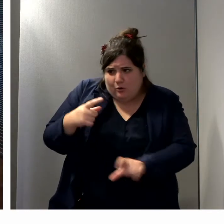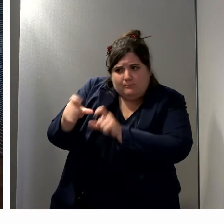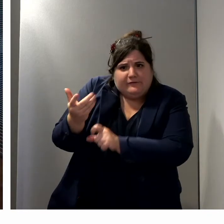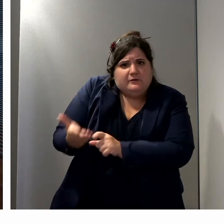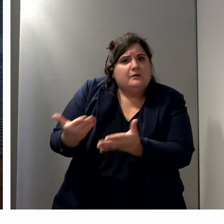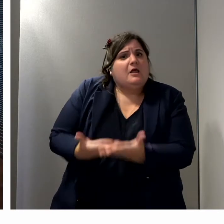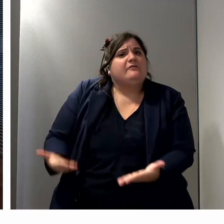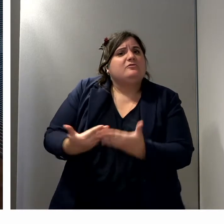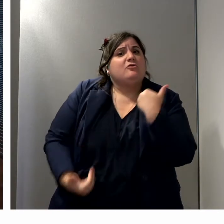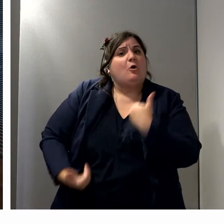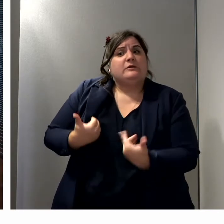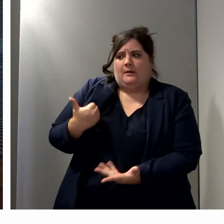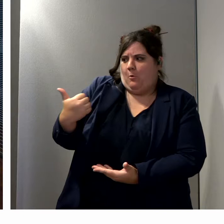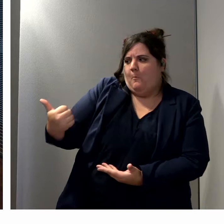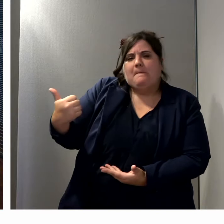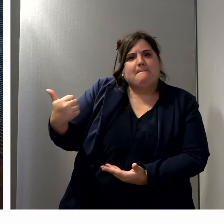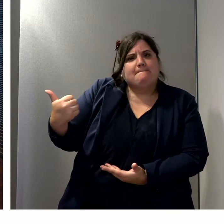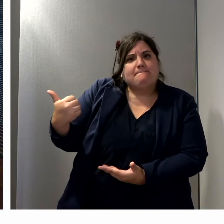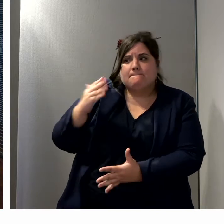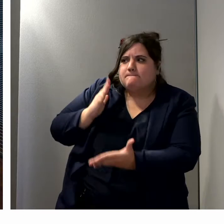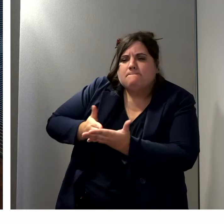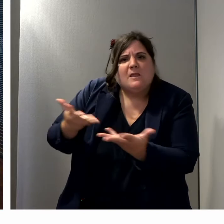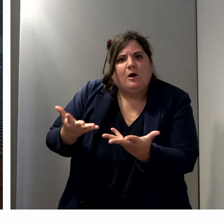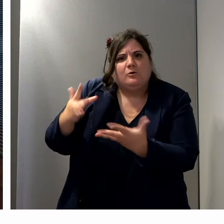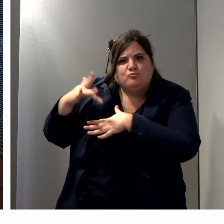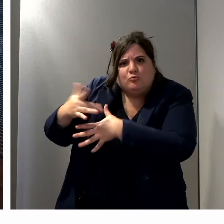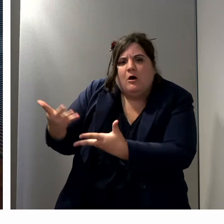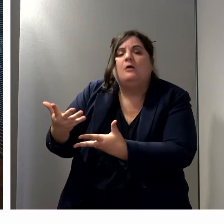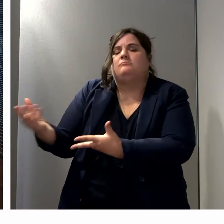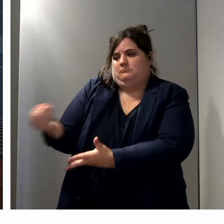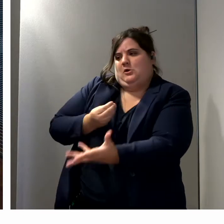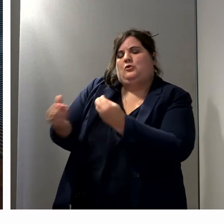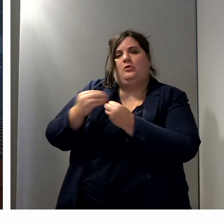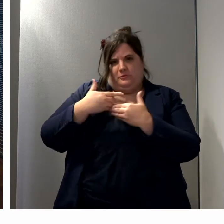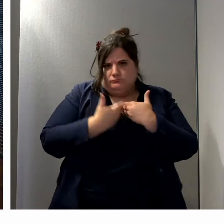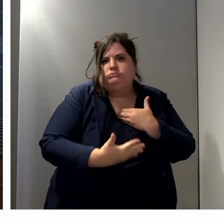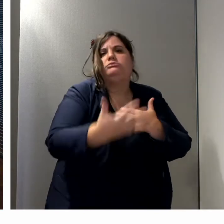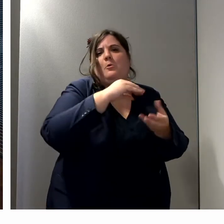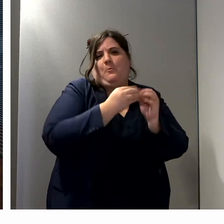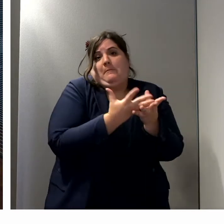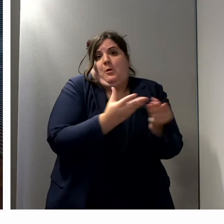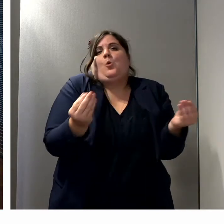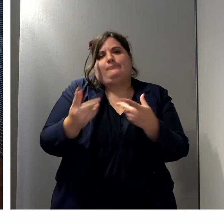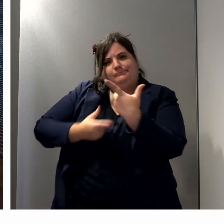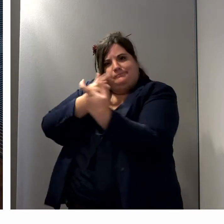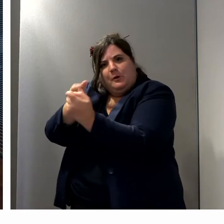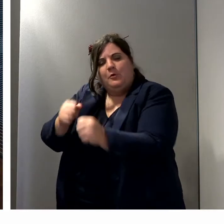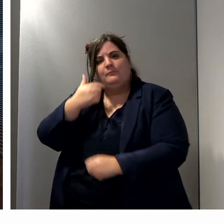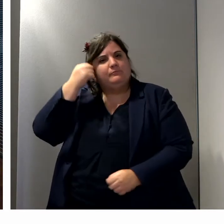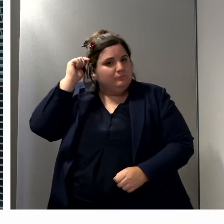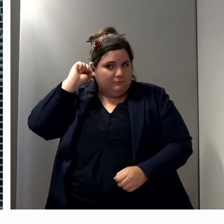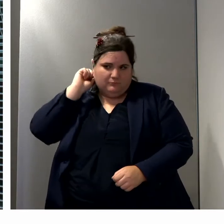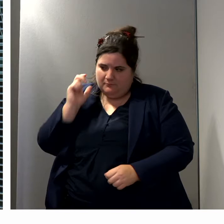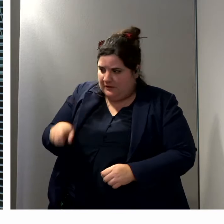handicap. C'est vraiment ces personnes-là qui sont aux premières loges, au premier plan face aux problématiques, et du coup la prise en compte